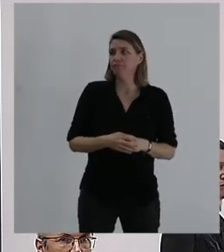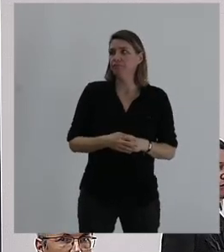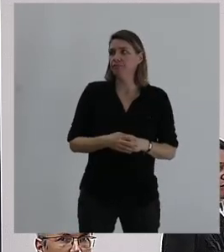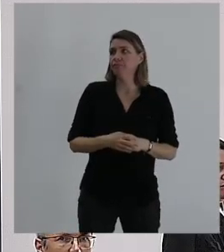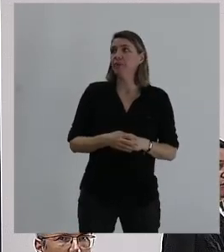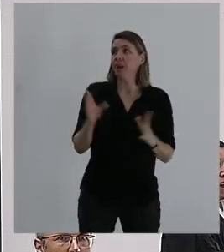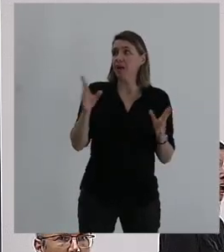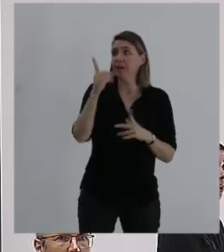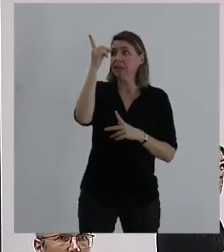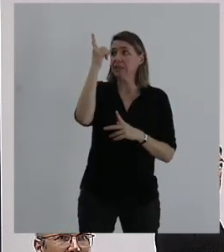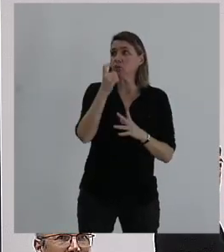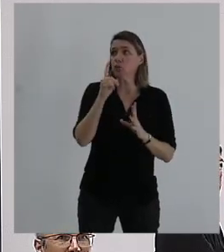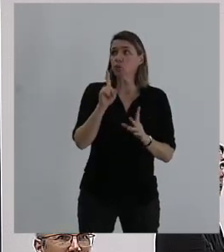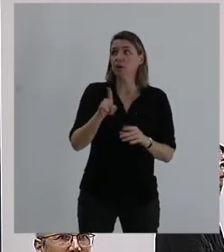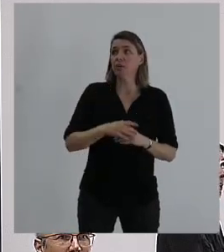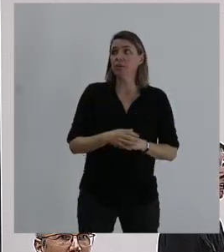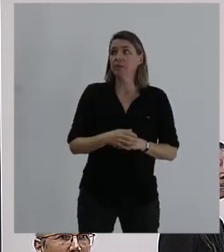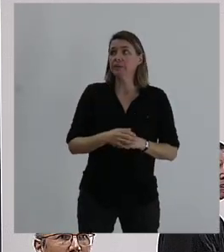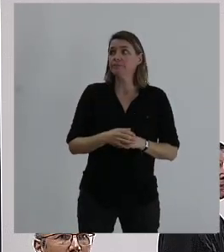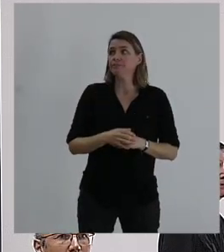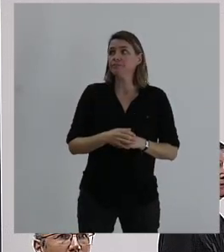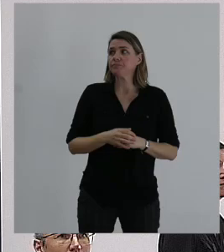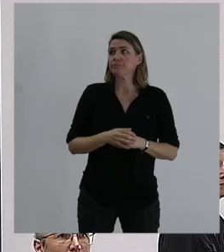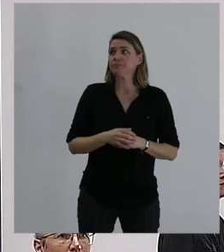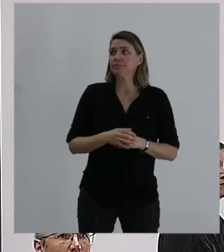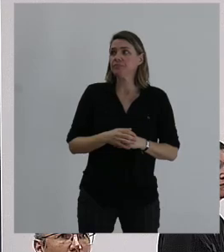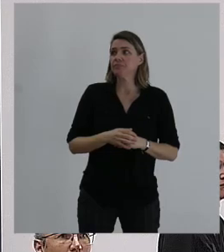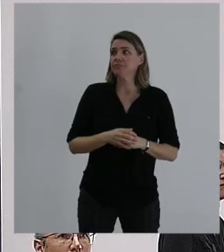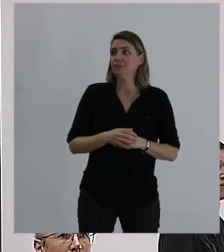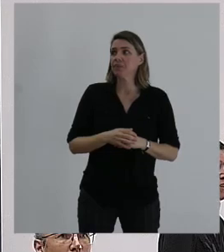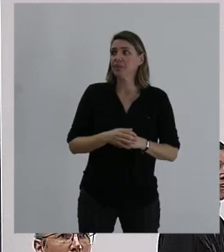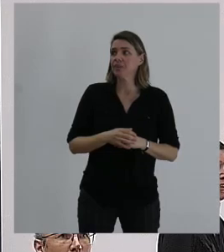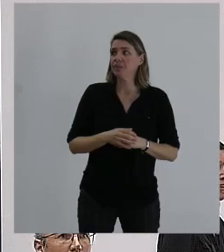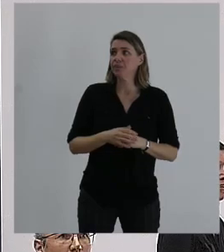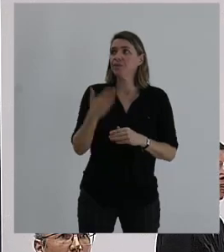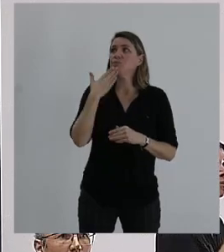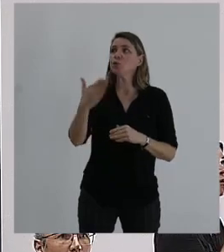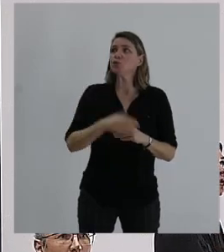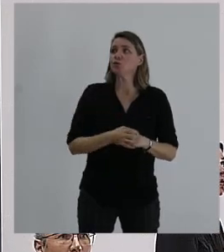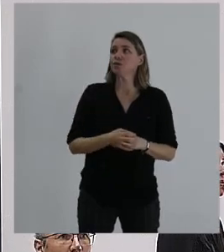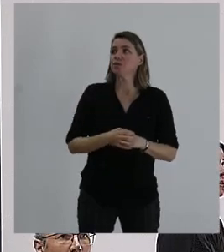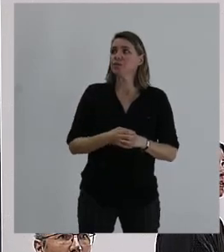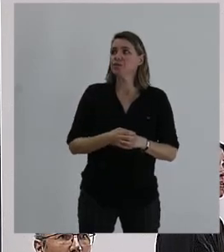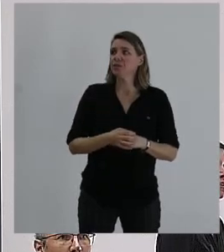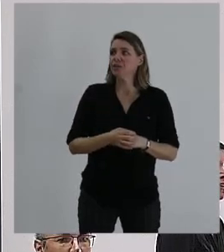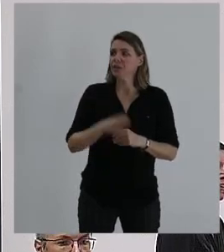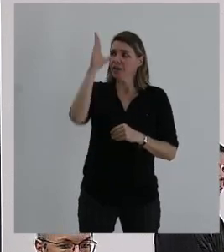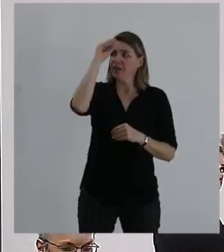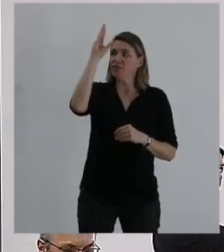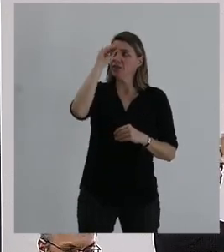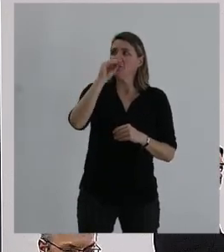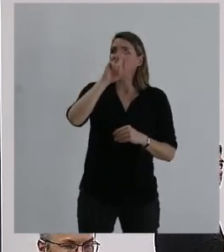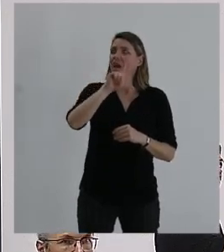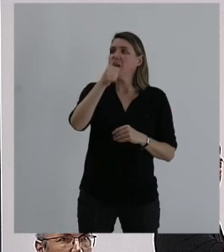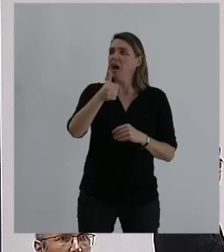Il y a une question. Ah, ici. Oui. Bonjour, je suis un étudiant en